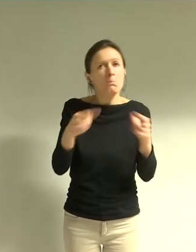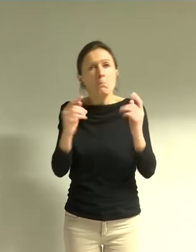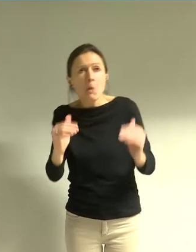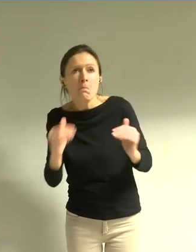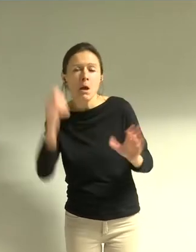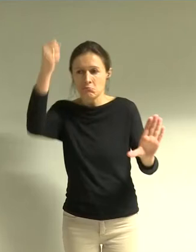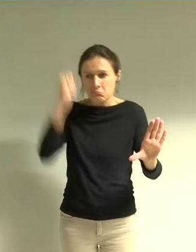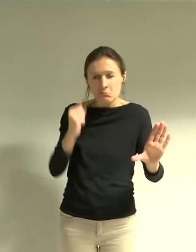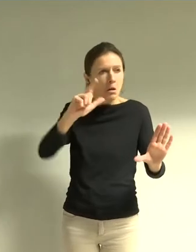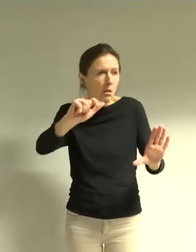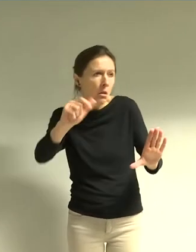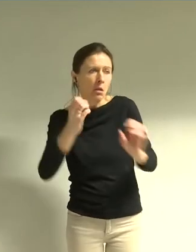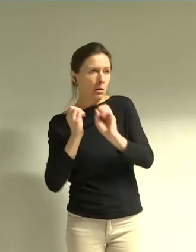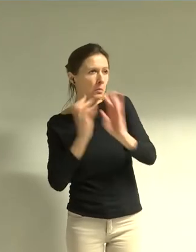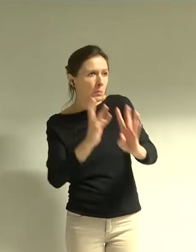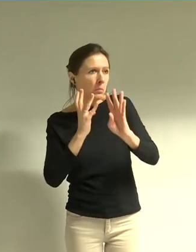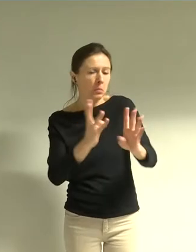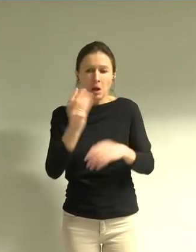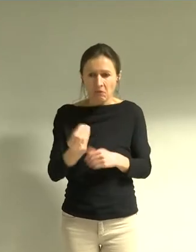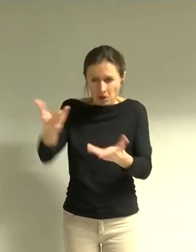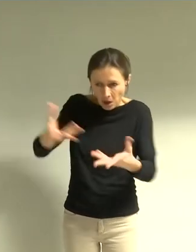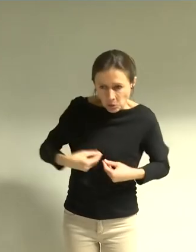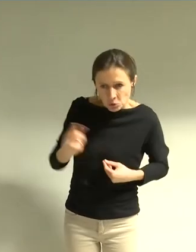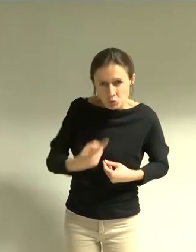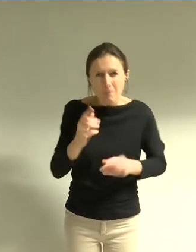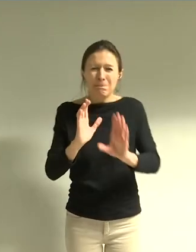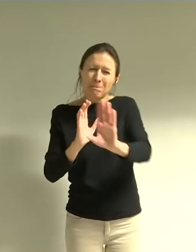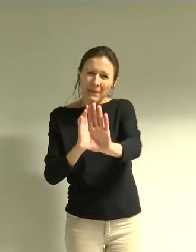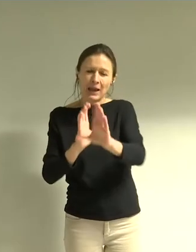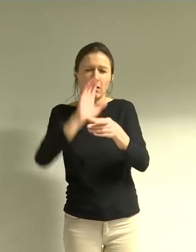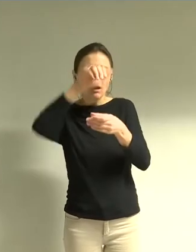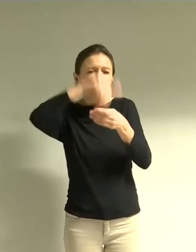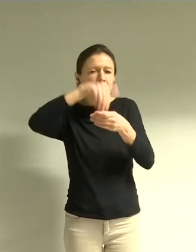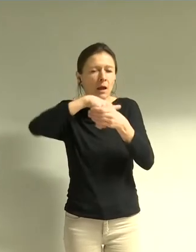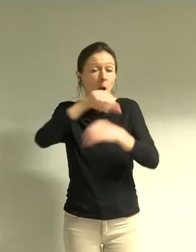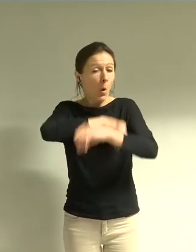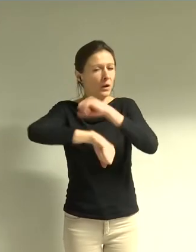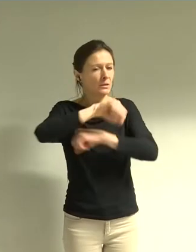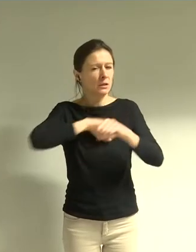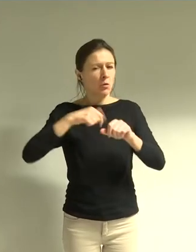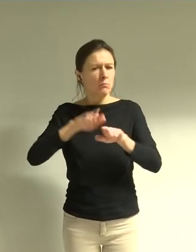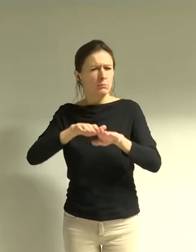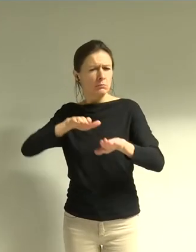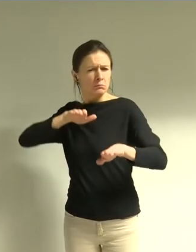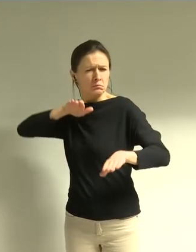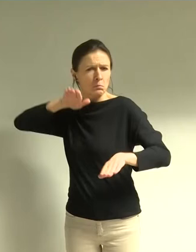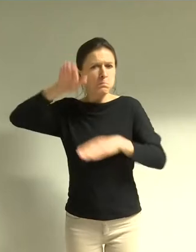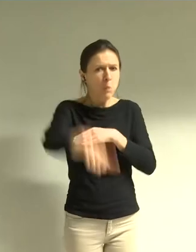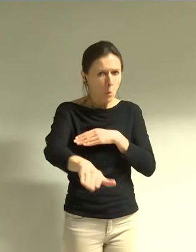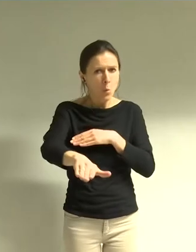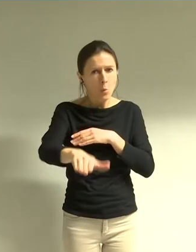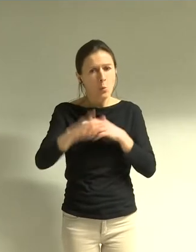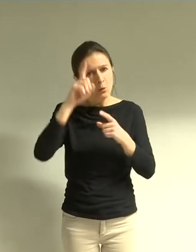envahie en salle les enfants des écoles toujours accueillis mais à la fois un pas immense pour l'exercice de la démocratie dans notre ville